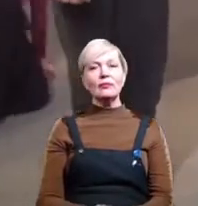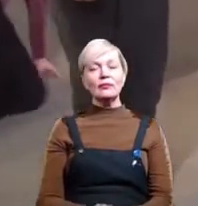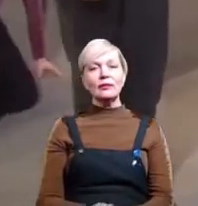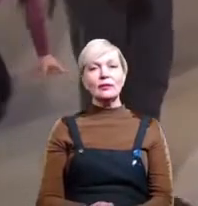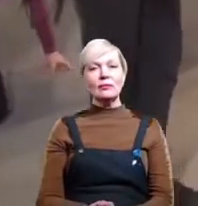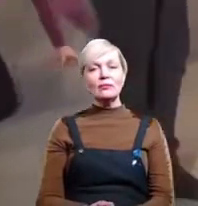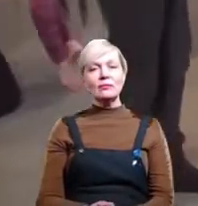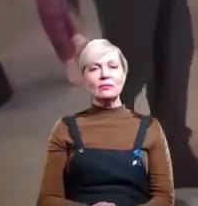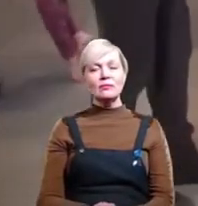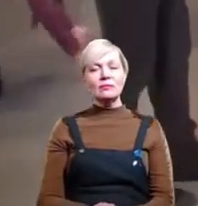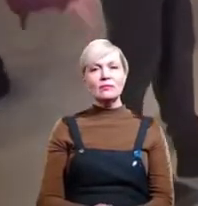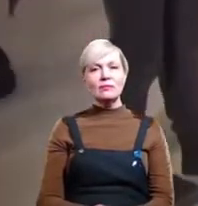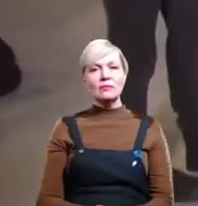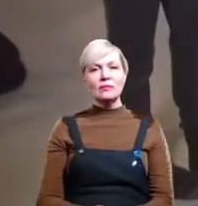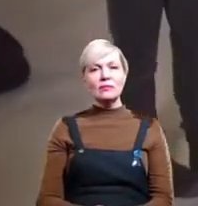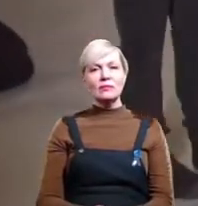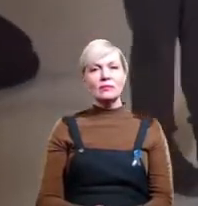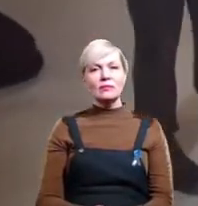Интервал.